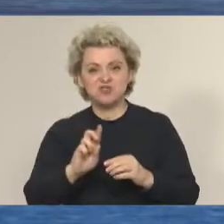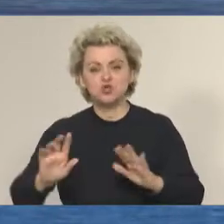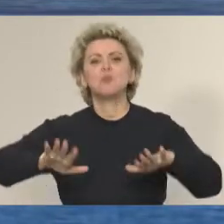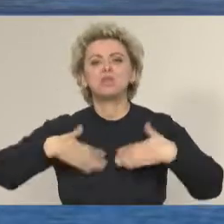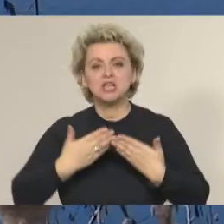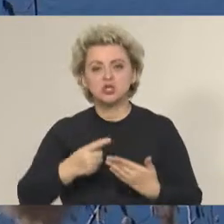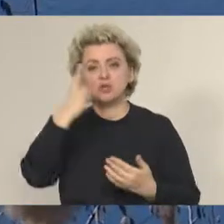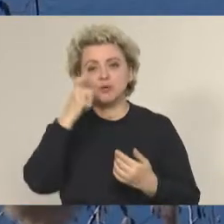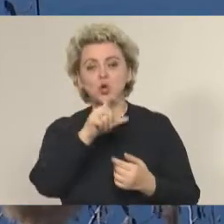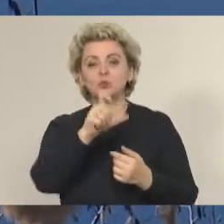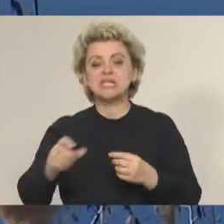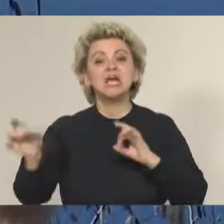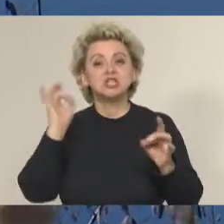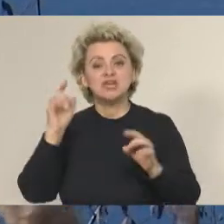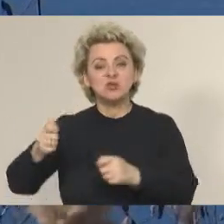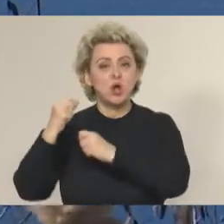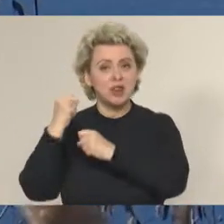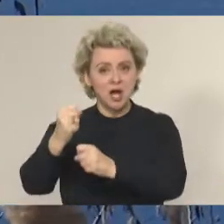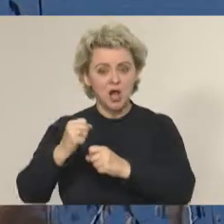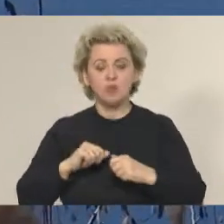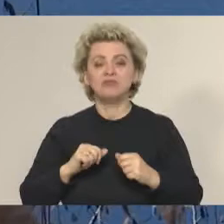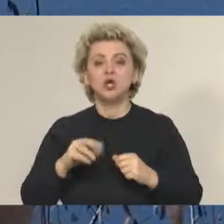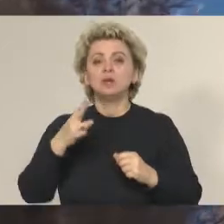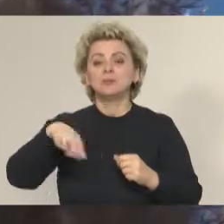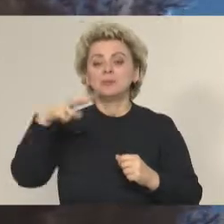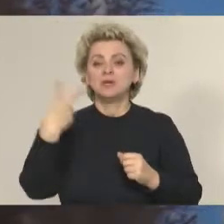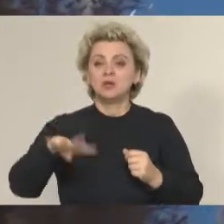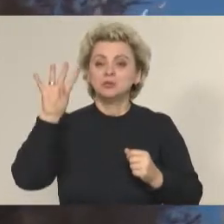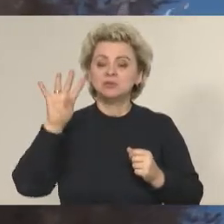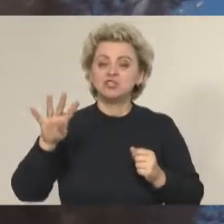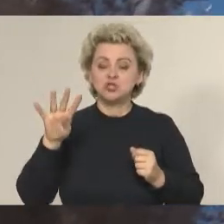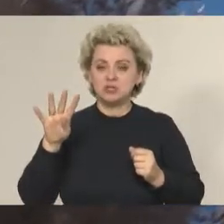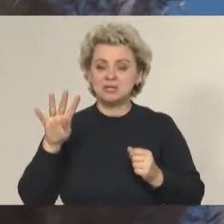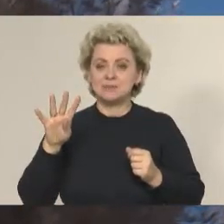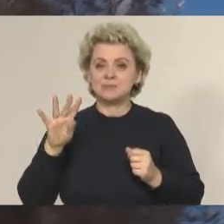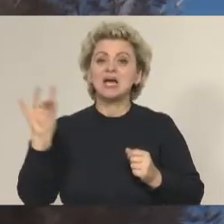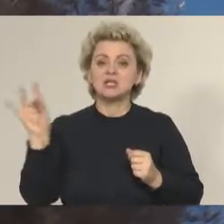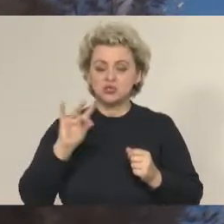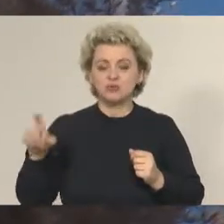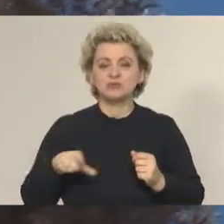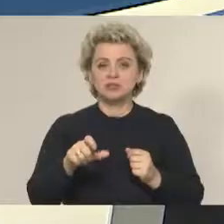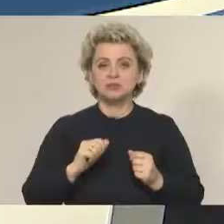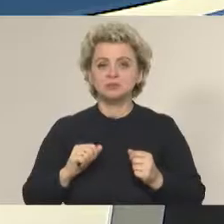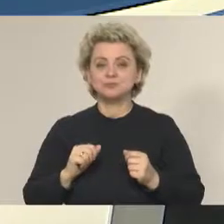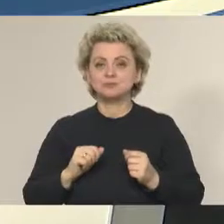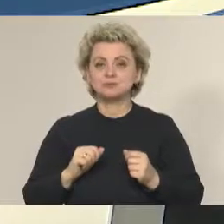Предложил предупреждать людей тревожным звоном колоколов. Юлия Карасюк, Сергей Вишняков, Дон-24, Ростов-на-Дону.